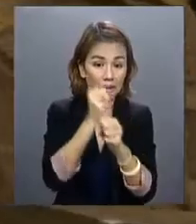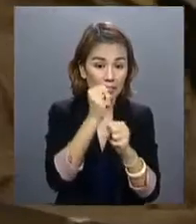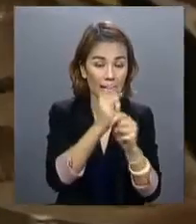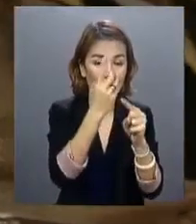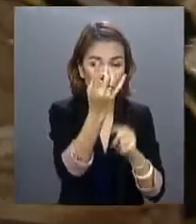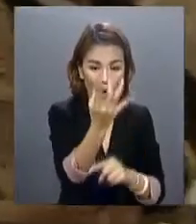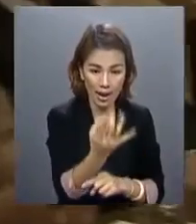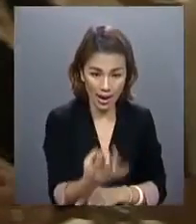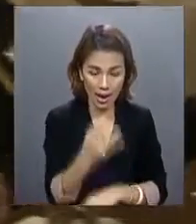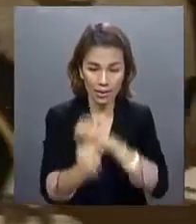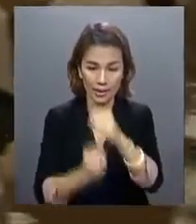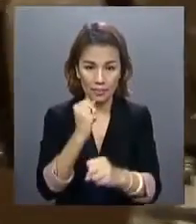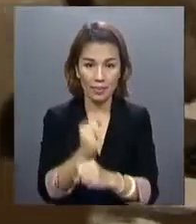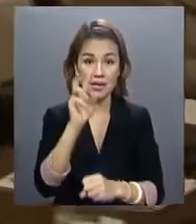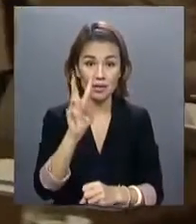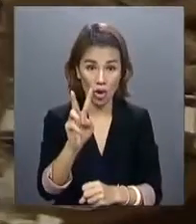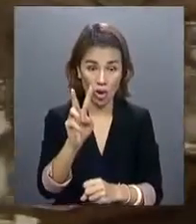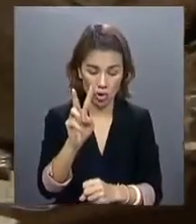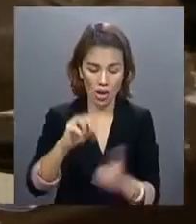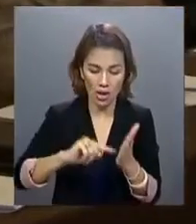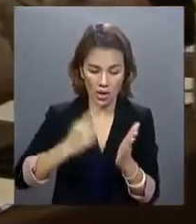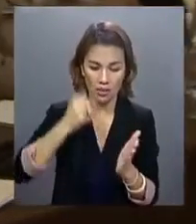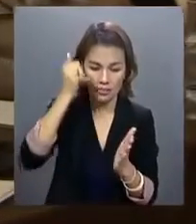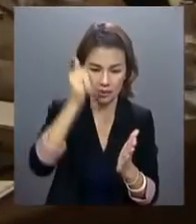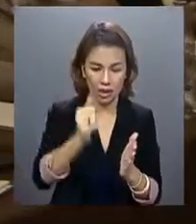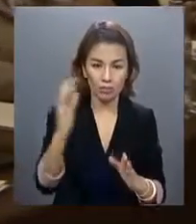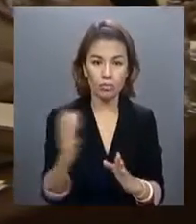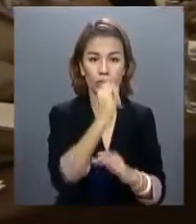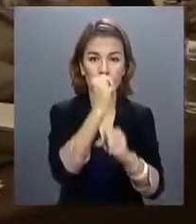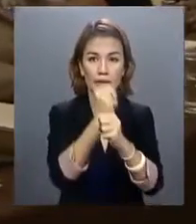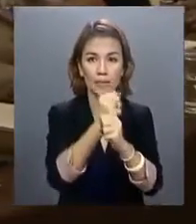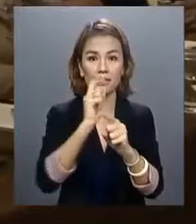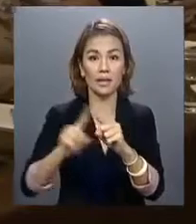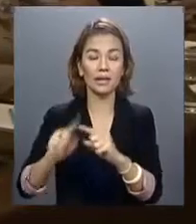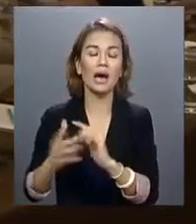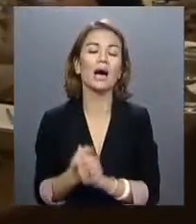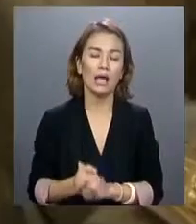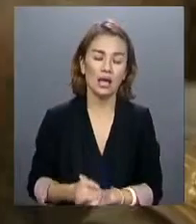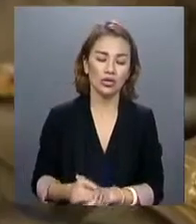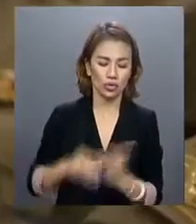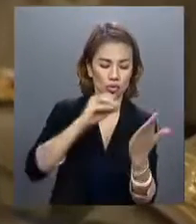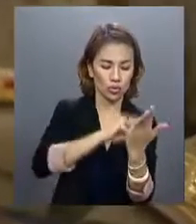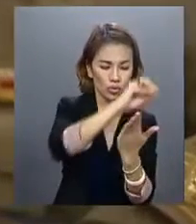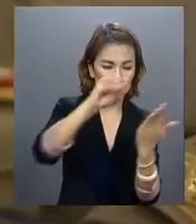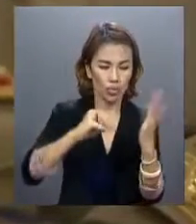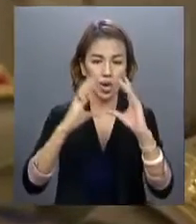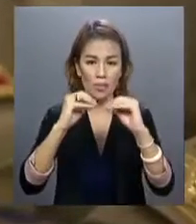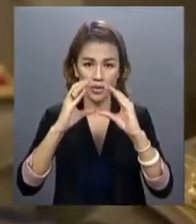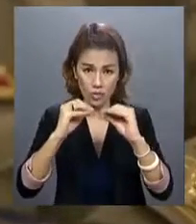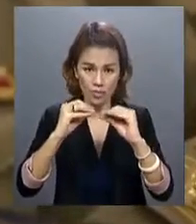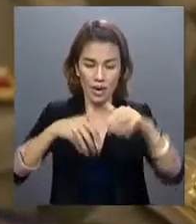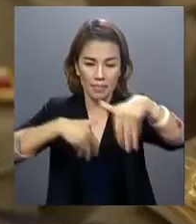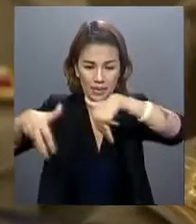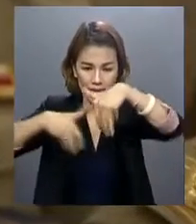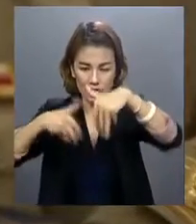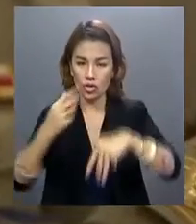2ปีนับตั้งแต่การเข้ามาบริหารประเทศค่ะโดยมีการวิดีโอคอนเฟอเรนซ์ไปยังส่วนราชการทุกจังหวัดและประชาชนทั่วไปนะคะรับ